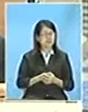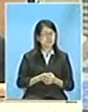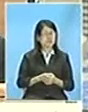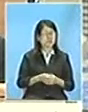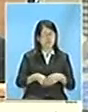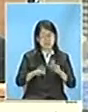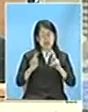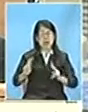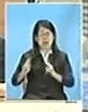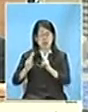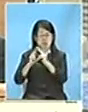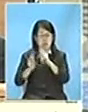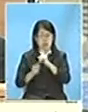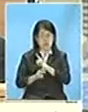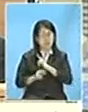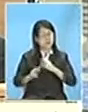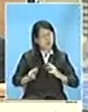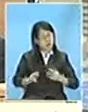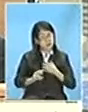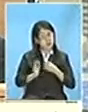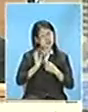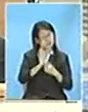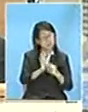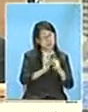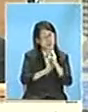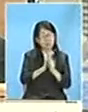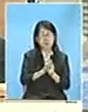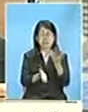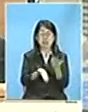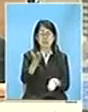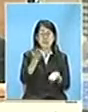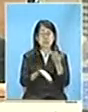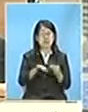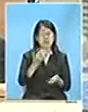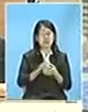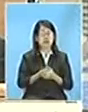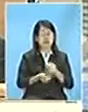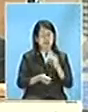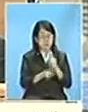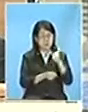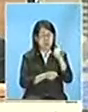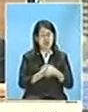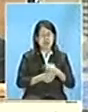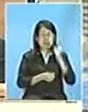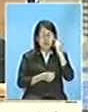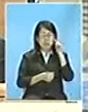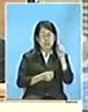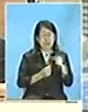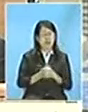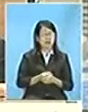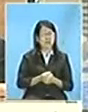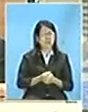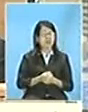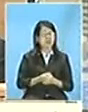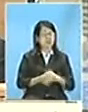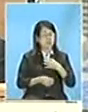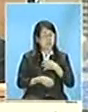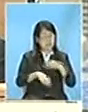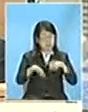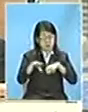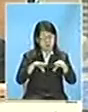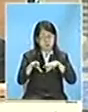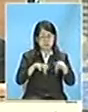กระทรวงว่าใครอยากจะเสนอกฎหมายอะไรก็เสนอเข้ามานะครับโดยไม่ได้มองว่านะครับการจัดการศึกษาในสถาบันการศึกษ